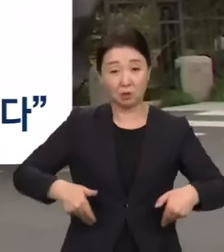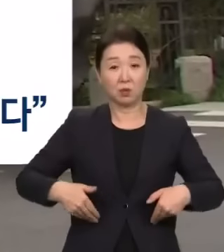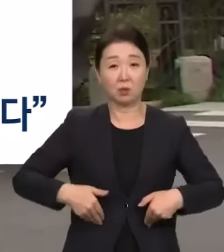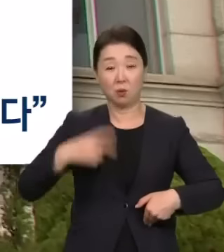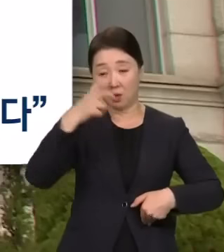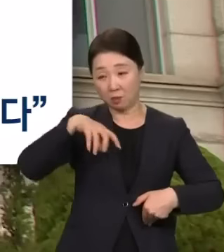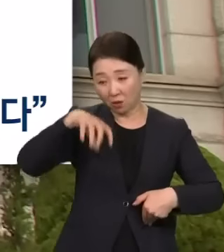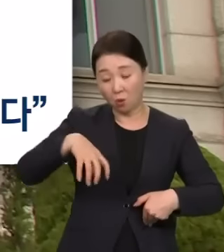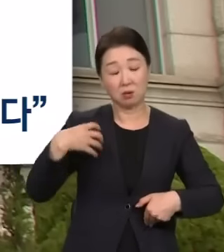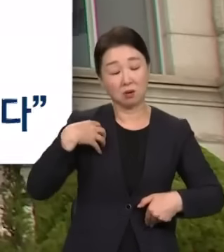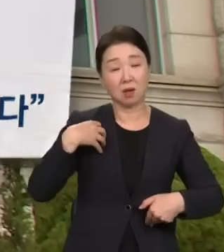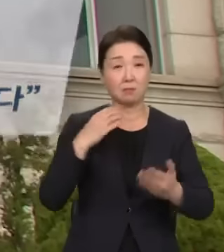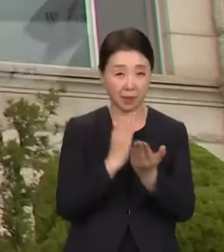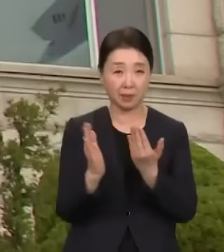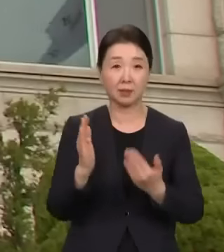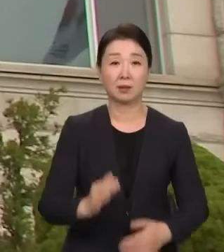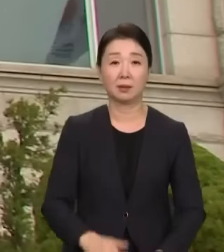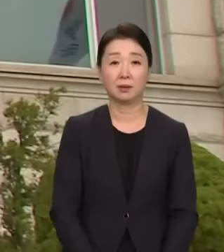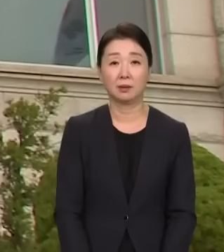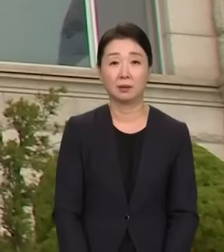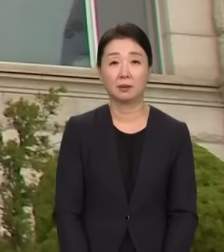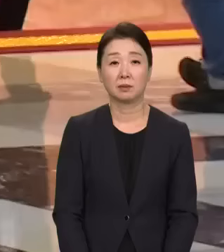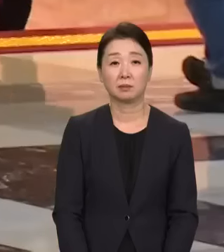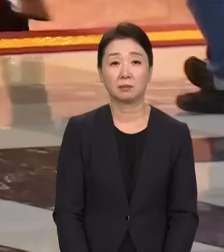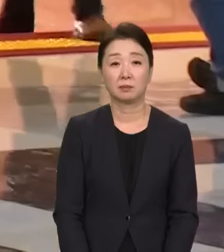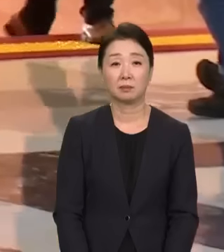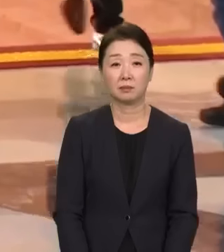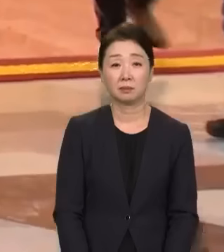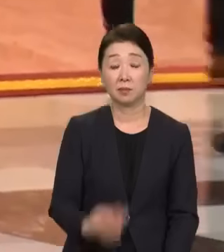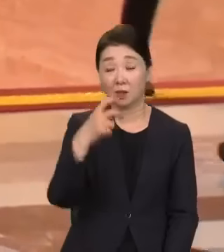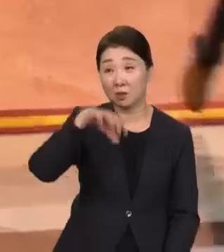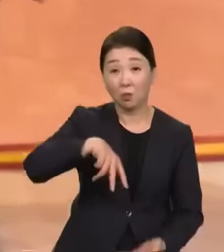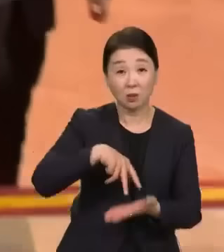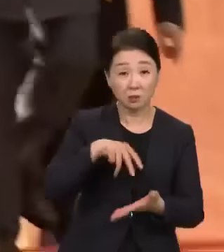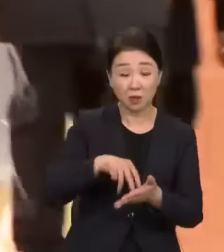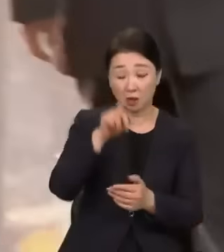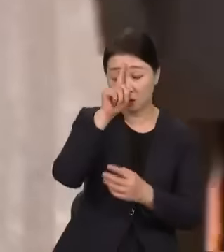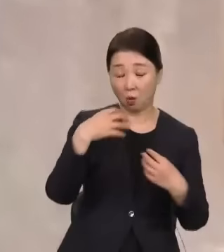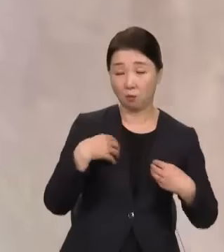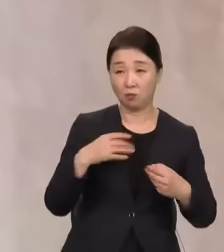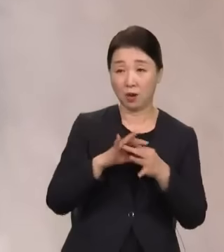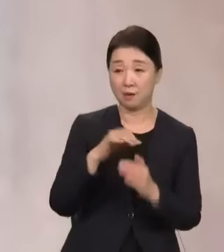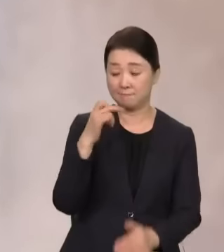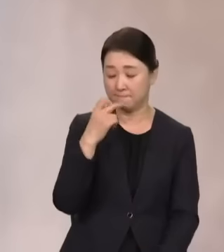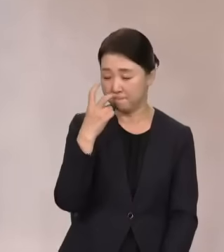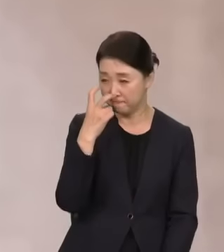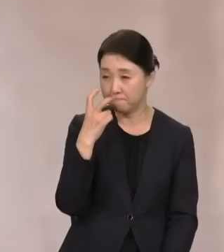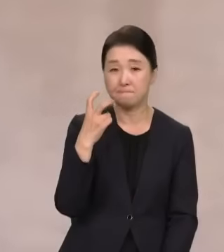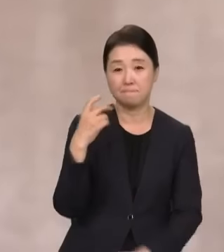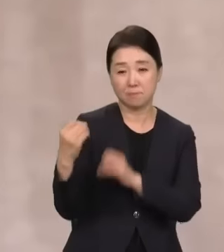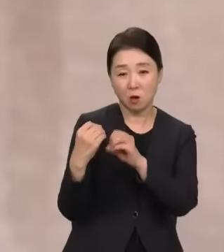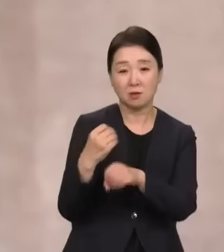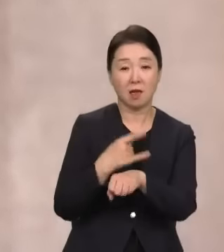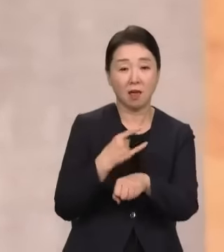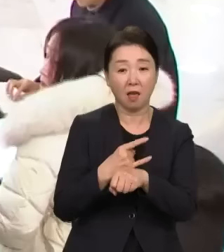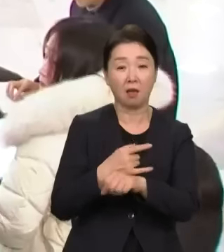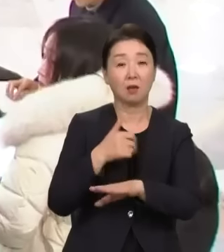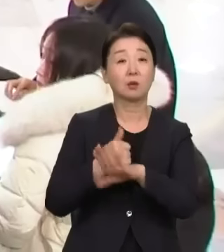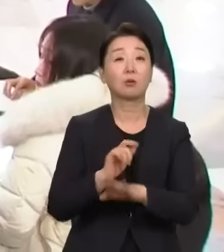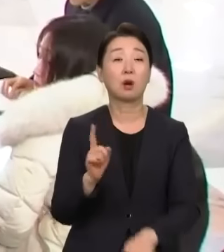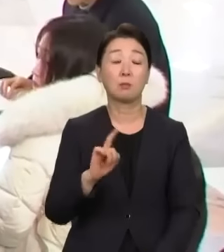감사원의 역할과는 맞지 않다는 지적이 나옵니다. 감사원 측은 정부에 대한 철저한 감시와 견제를 하게 되면